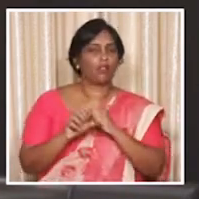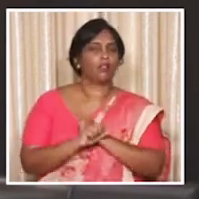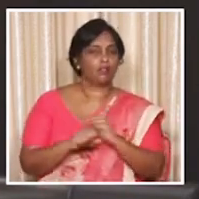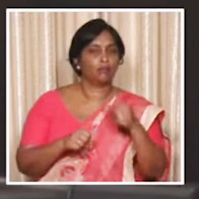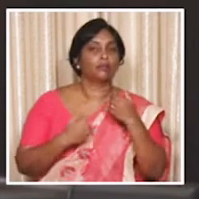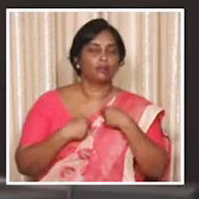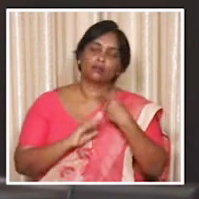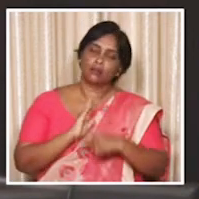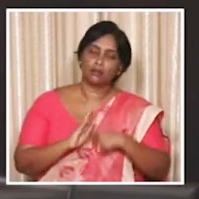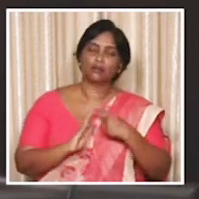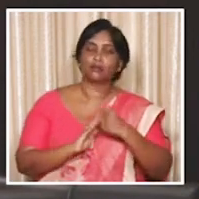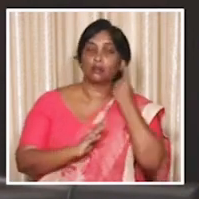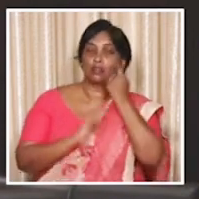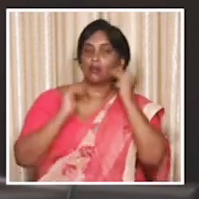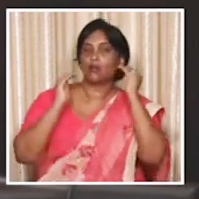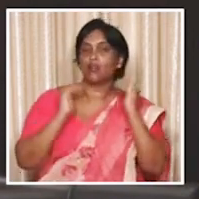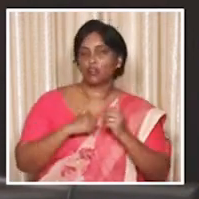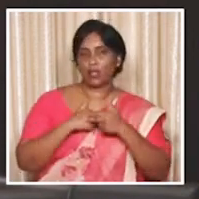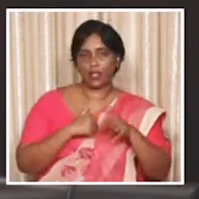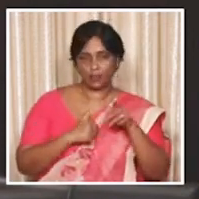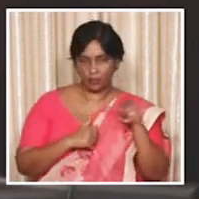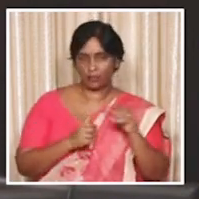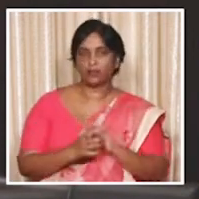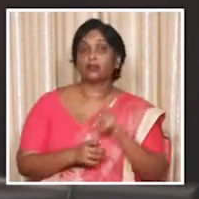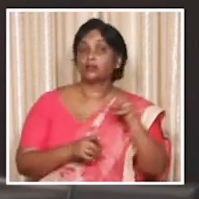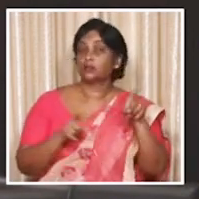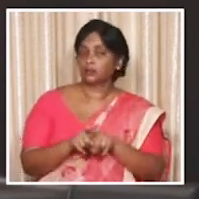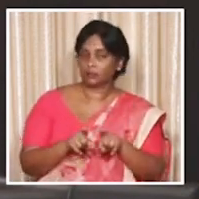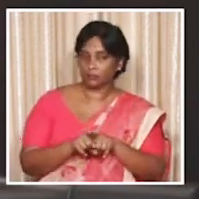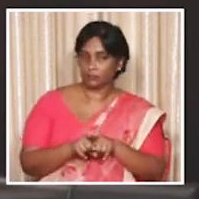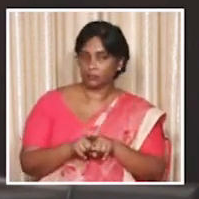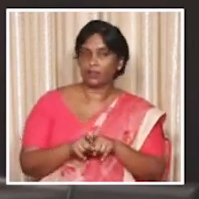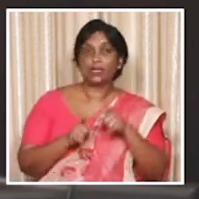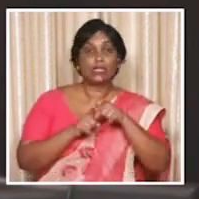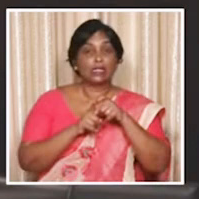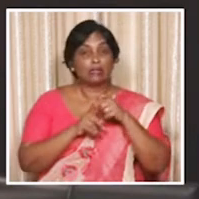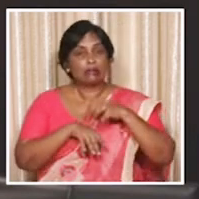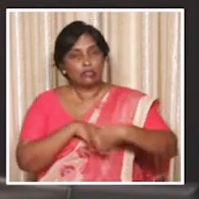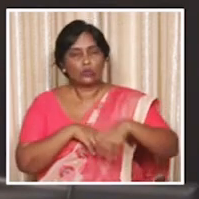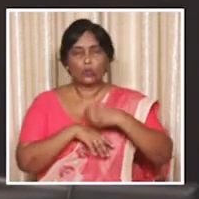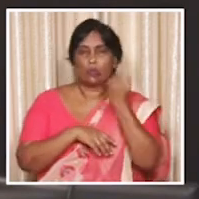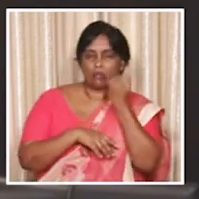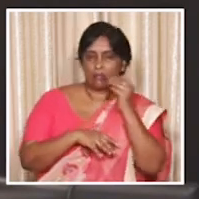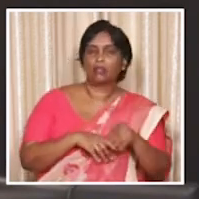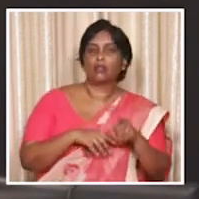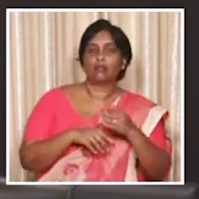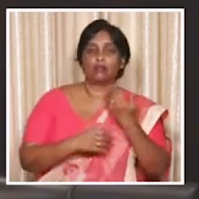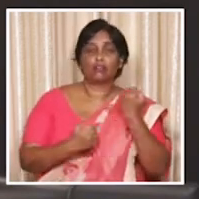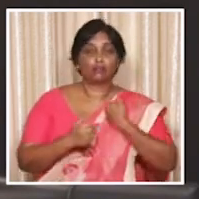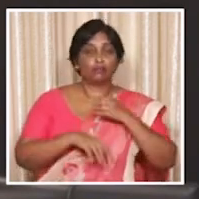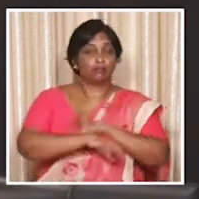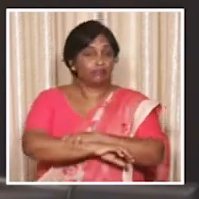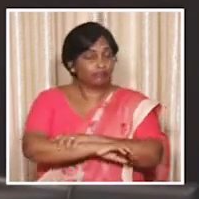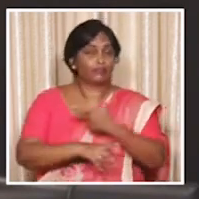වීමත් අපේ රටේ ස්කිල්ස් අඩුවීමට හේතුවක් බවට පත් වෙලා තියෙනවා. ඒ වගේම ආබාධවලට ලක් වුණාමත් ඒ බෞද්ධ චිකිත්සක